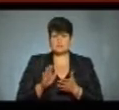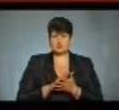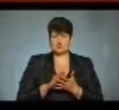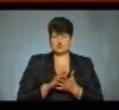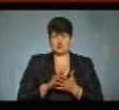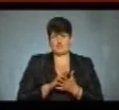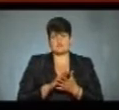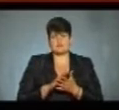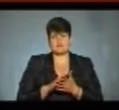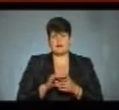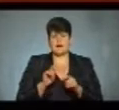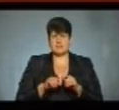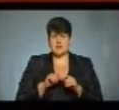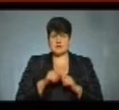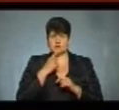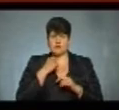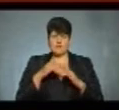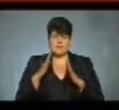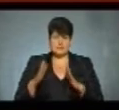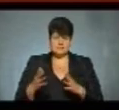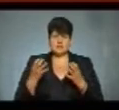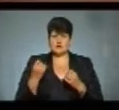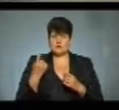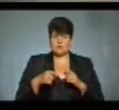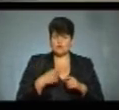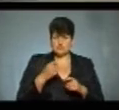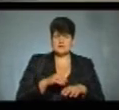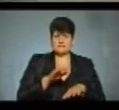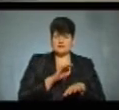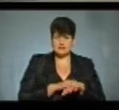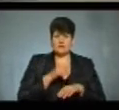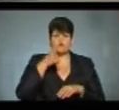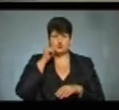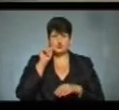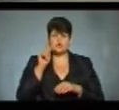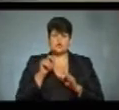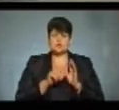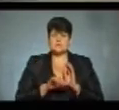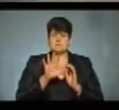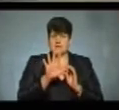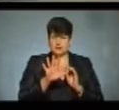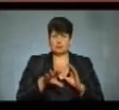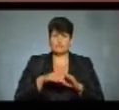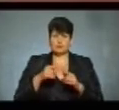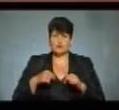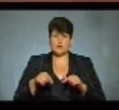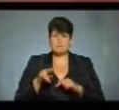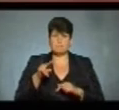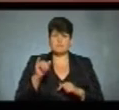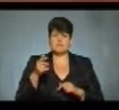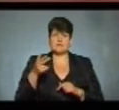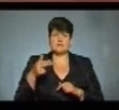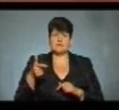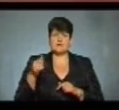його палаці. Ще одне порушення зафіксували вчора представники «Опори» на 165-му виборчому окрузі в Підгайцях.